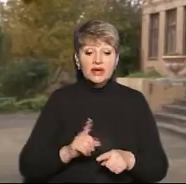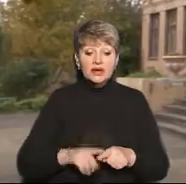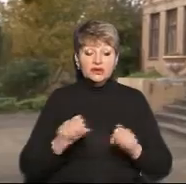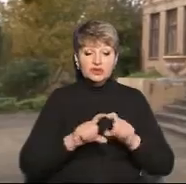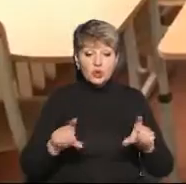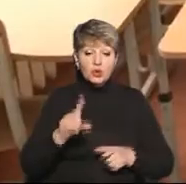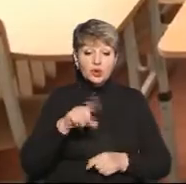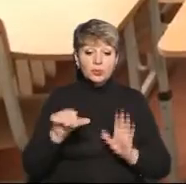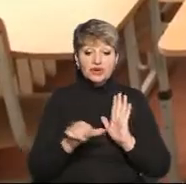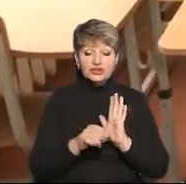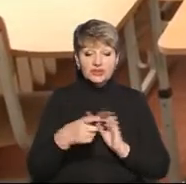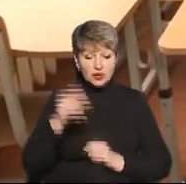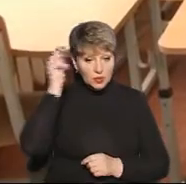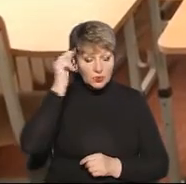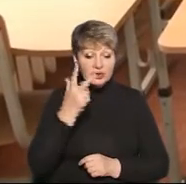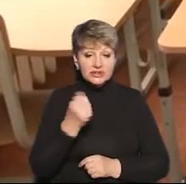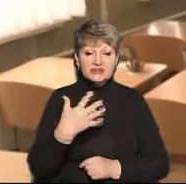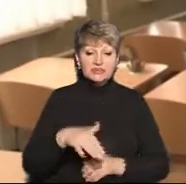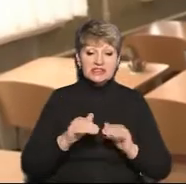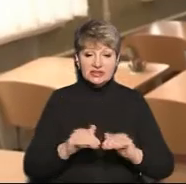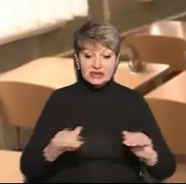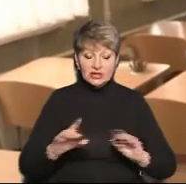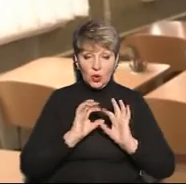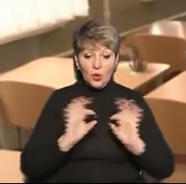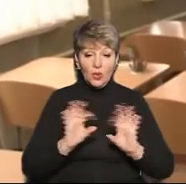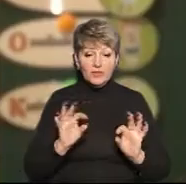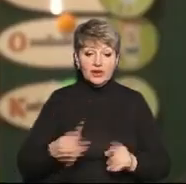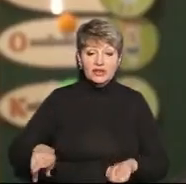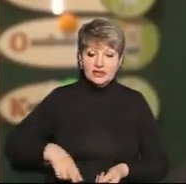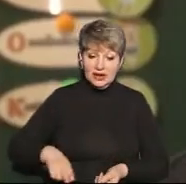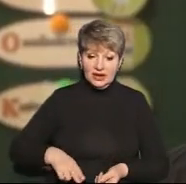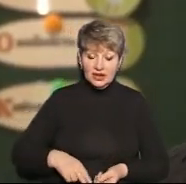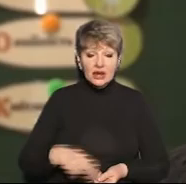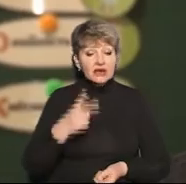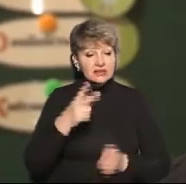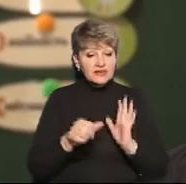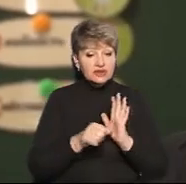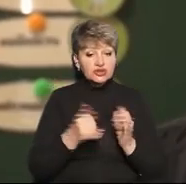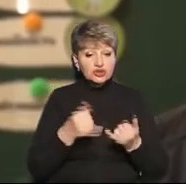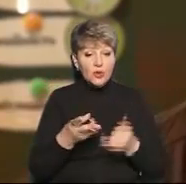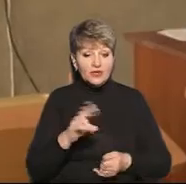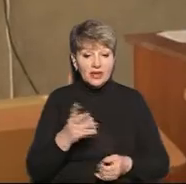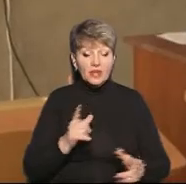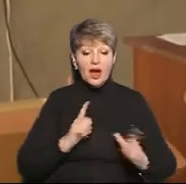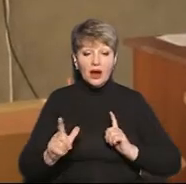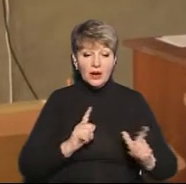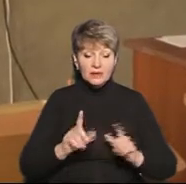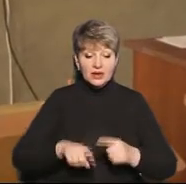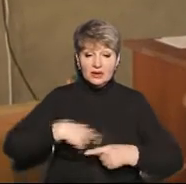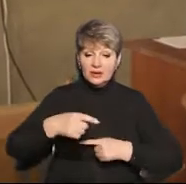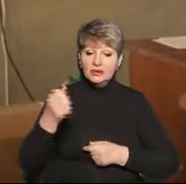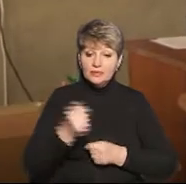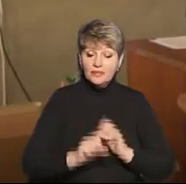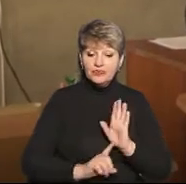Ватутінська школа номер 6, де навчається 350 дітей, говорить директор Василь Дмитренко. Каже, діти з 26 жовтня на канікулах і з наступного тижня